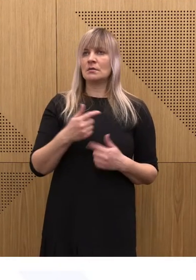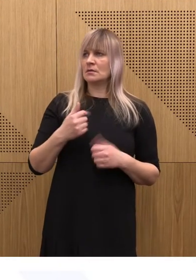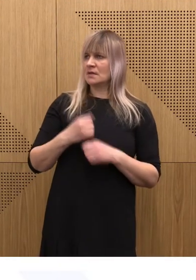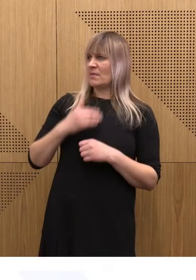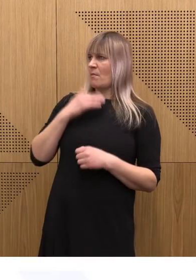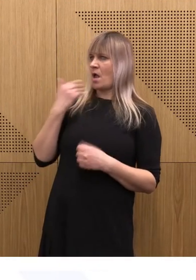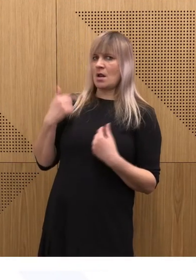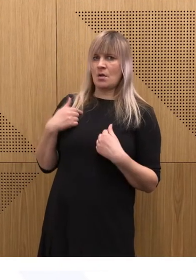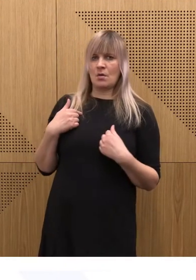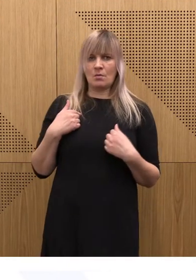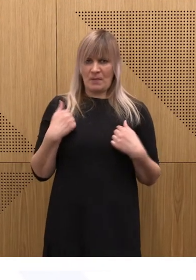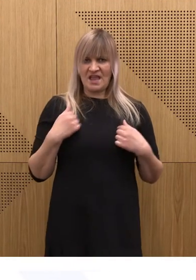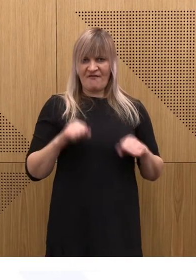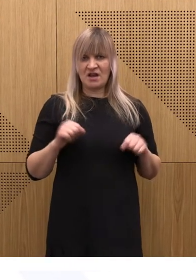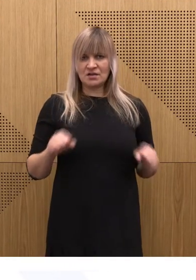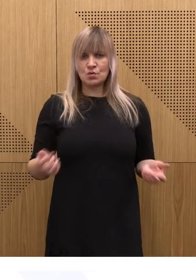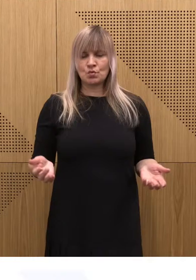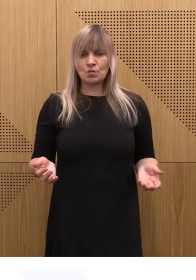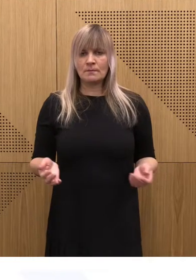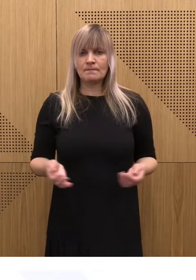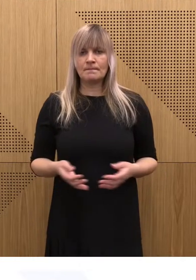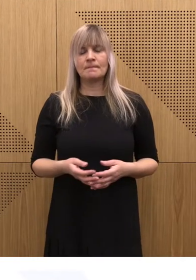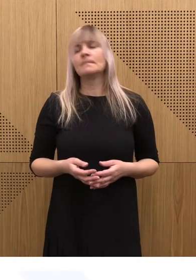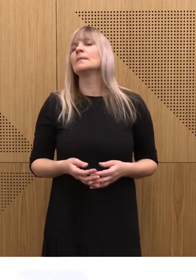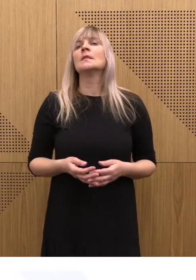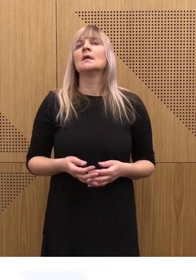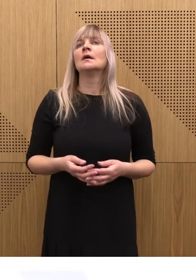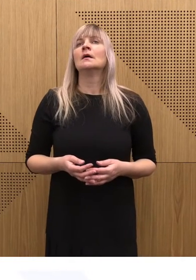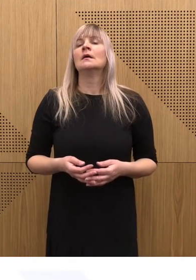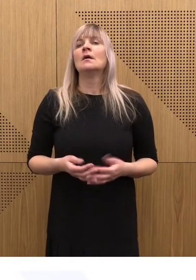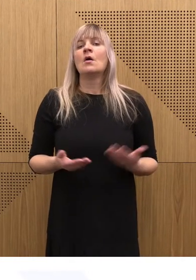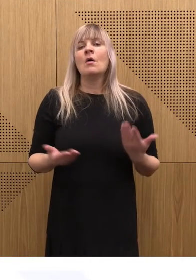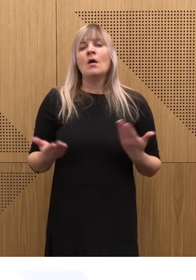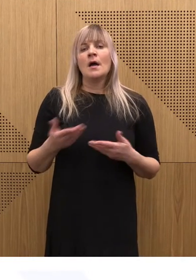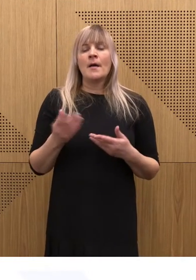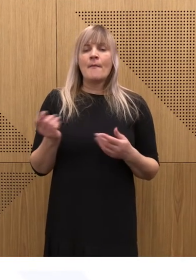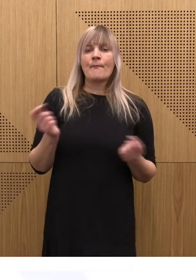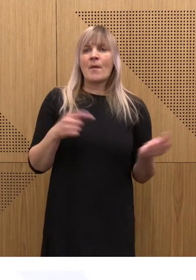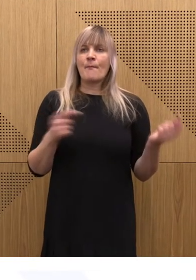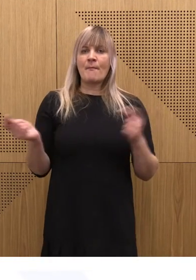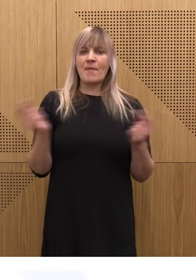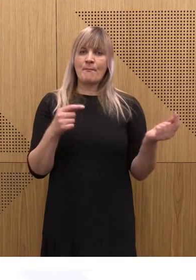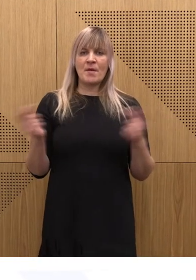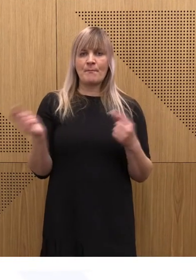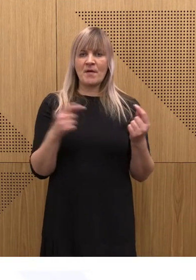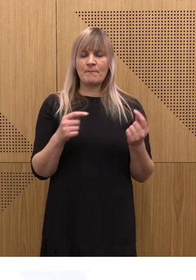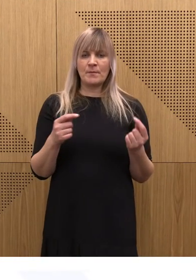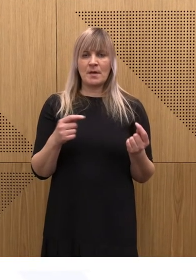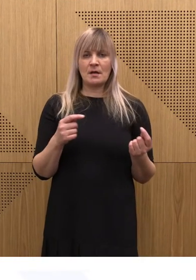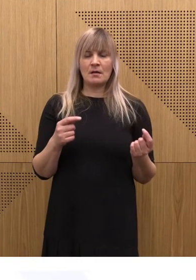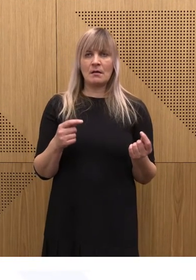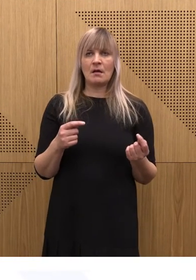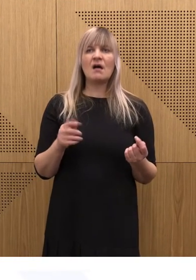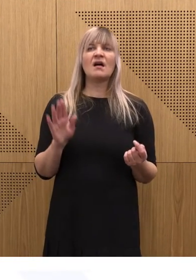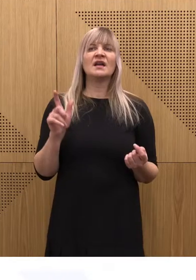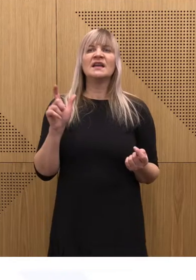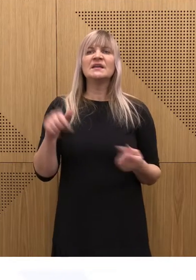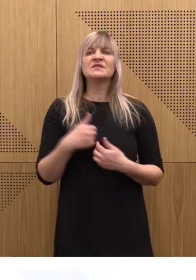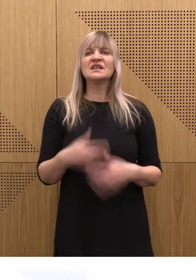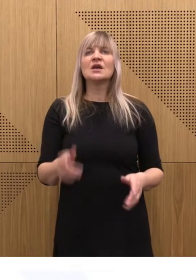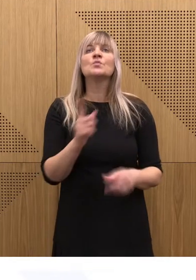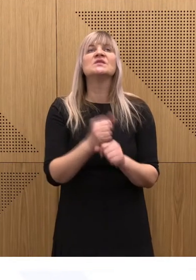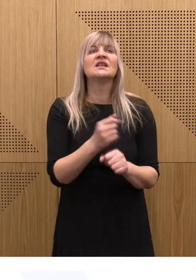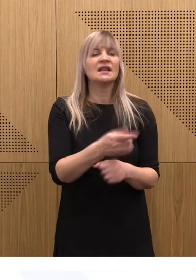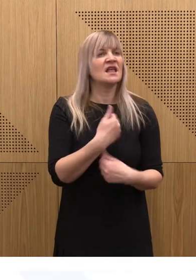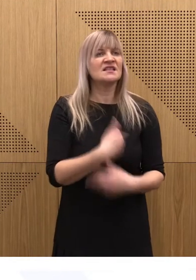teeme liiga palju ja selle omavahelise pingpongi peale, millega valitsus pommitatakse, öeldakse, aga inimesed ei saa aru, mis te